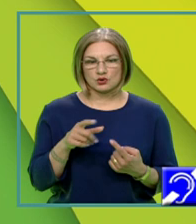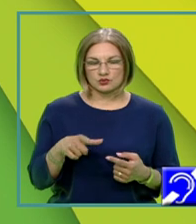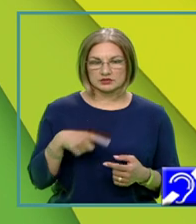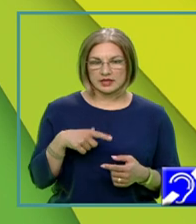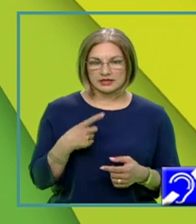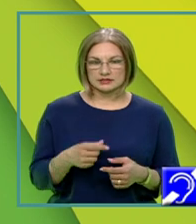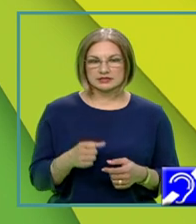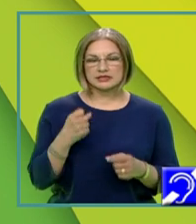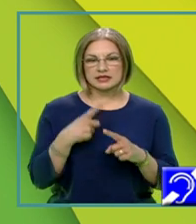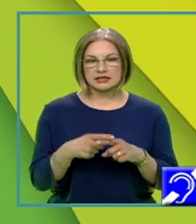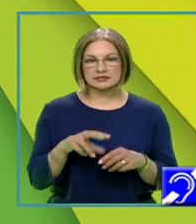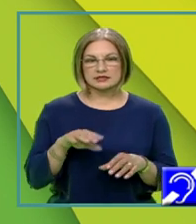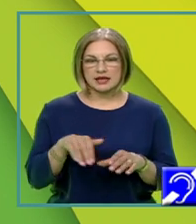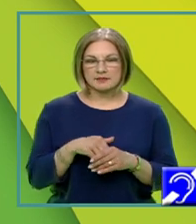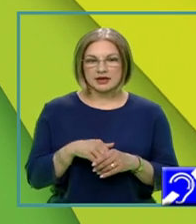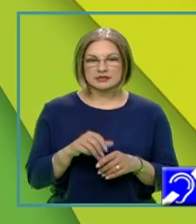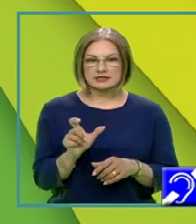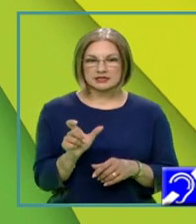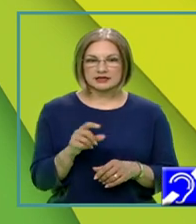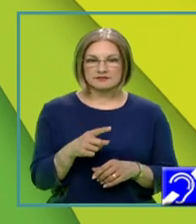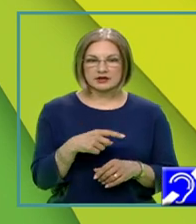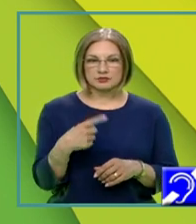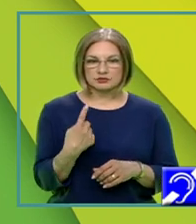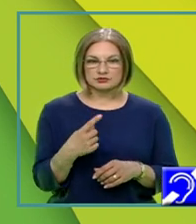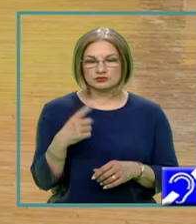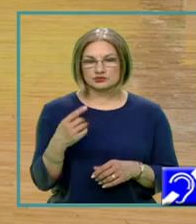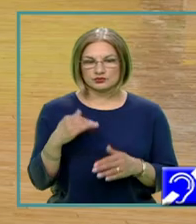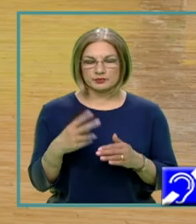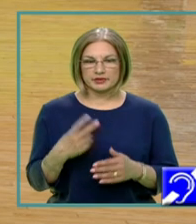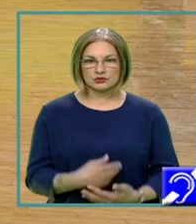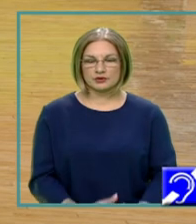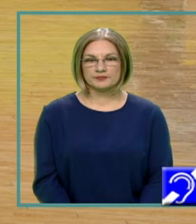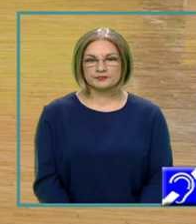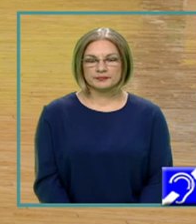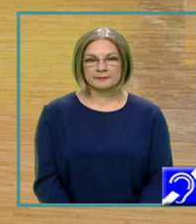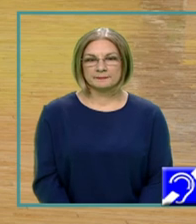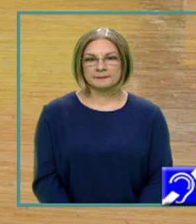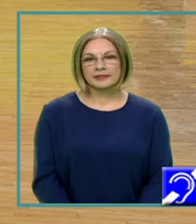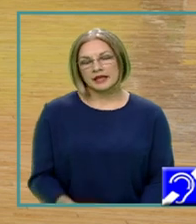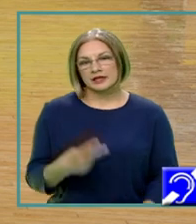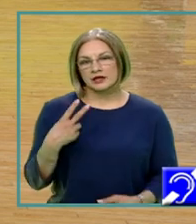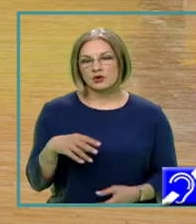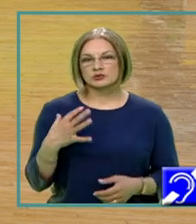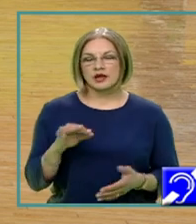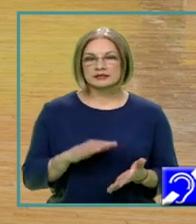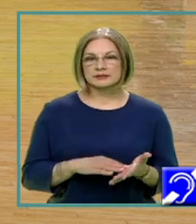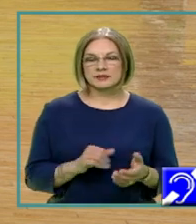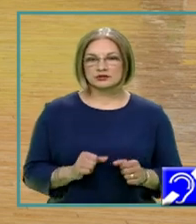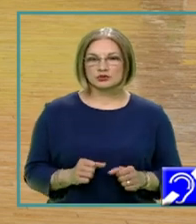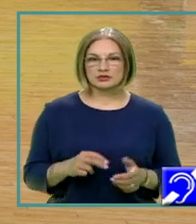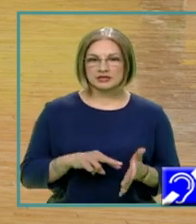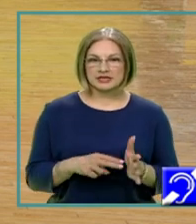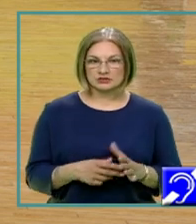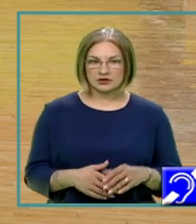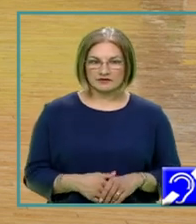este x aparține intervalului minus 1 și 1 pe 2 o să Propune în continuare o altă metodă de rezolvare